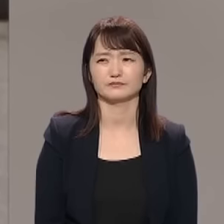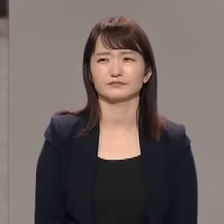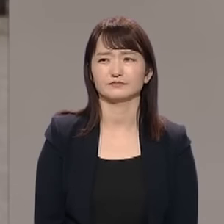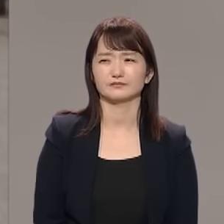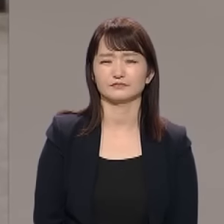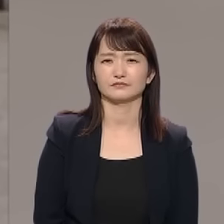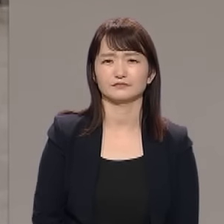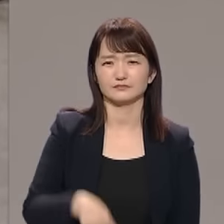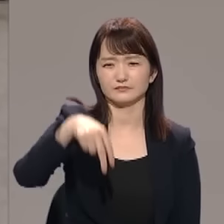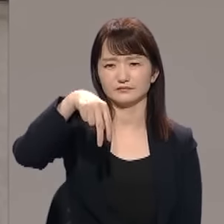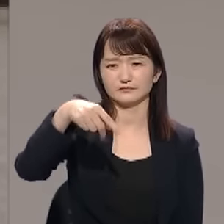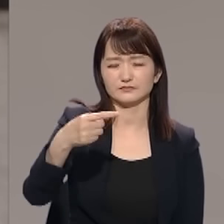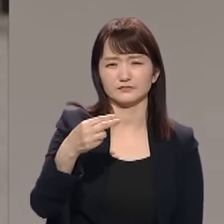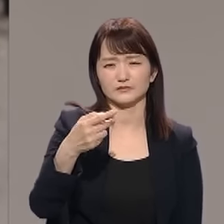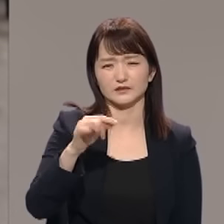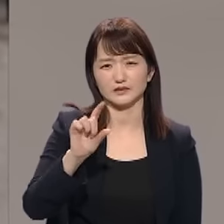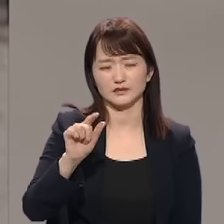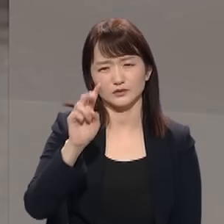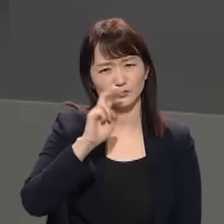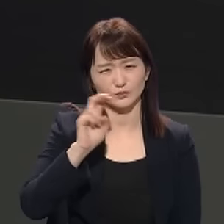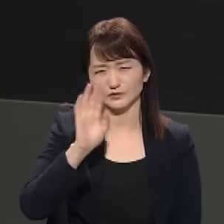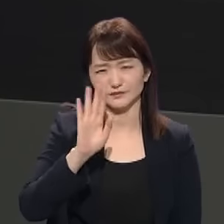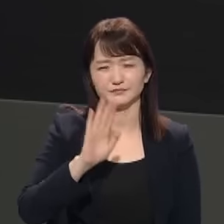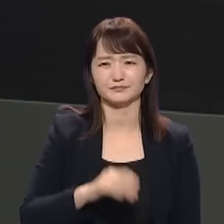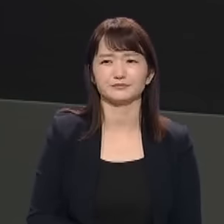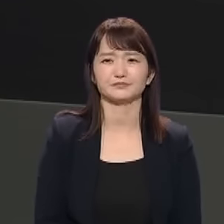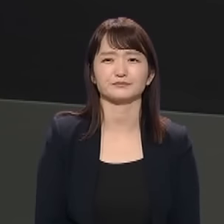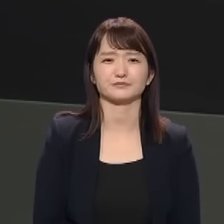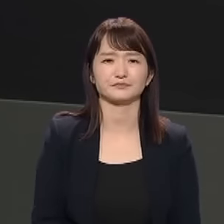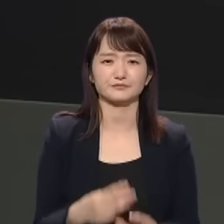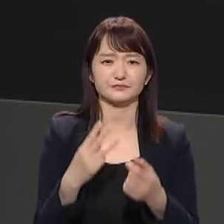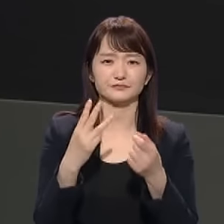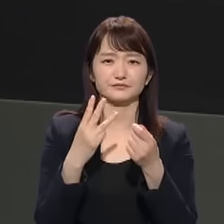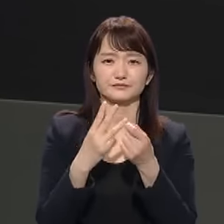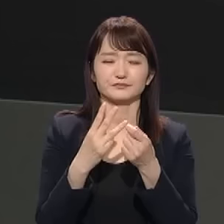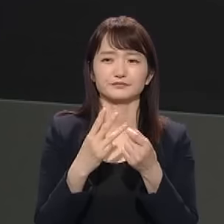송대관 내박자가 아니었군요. 좋습니다. 자, 다음 이어가죠.